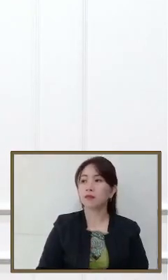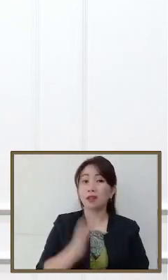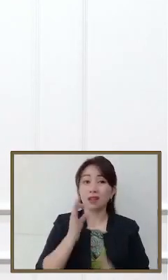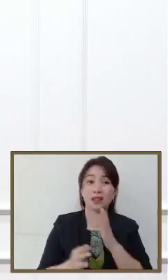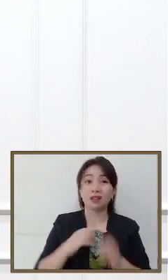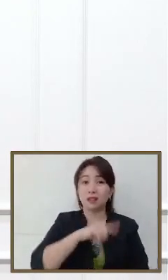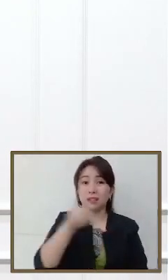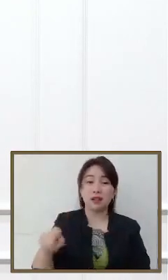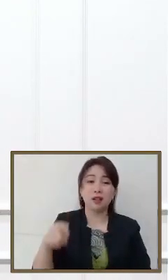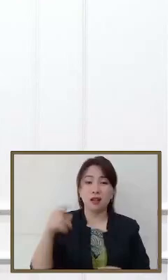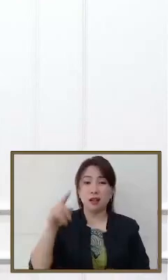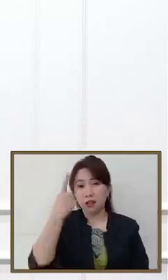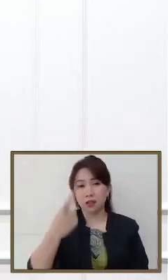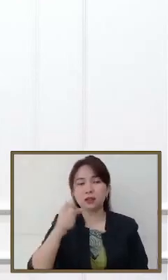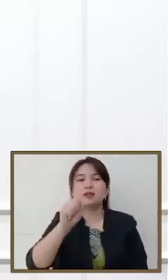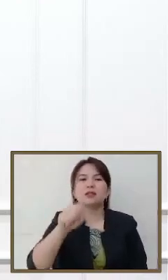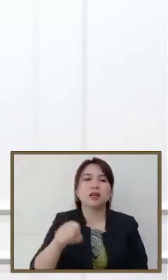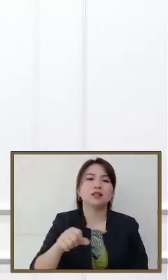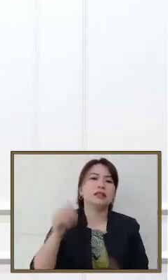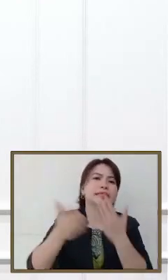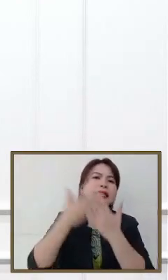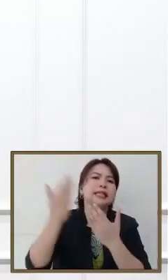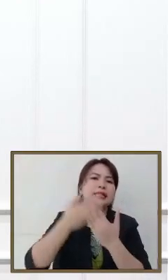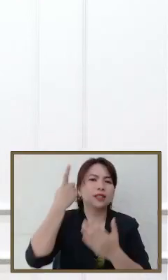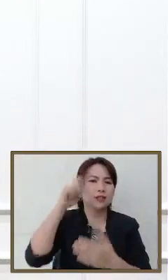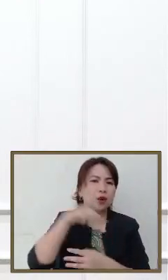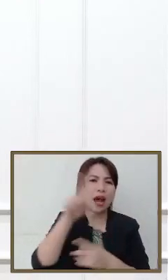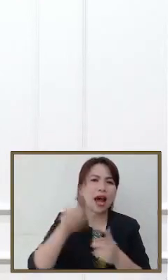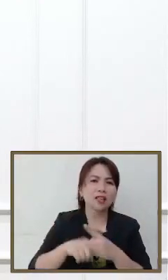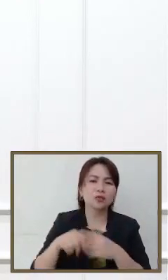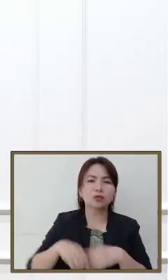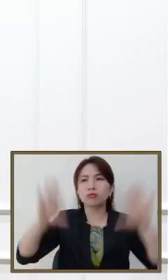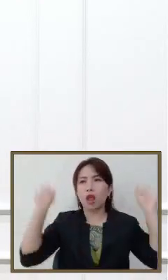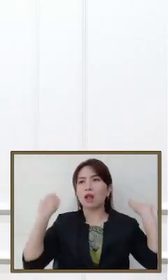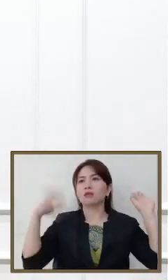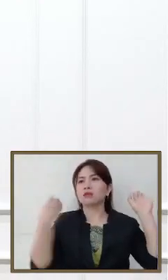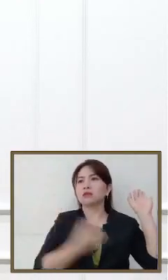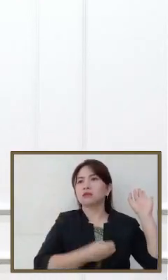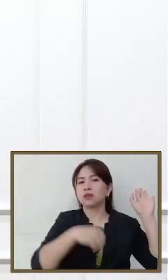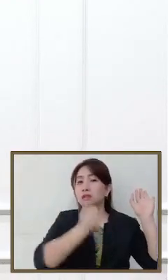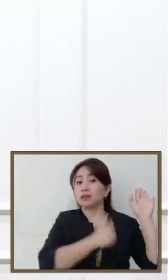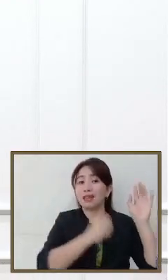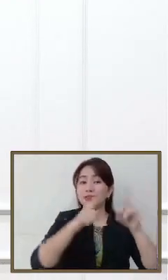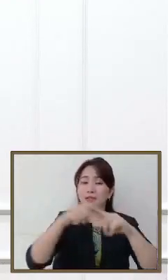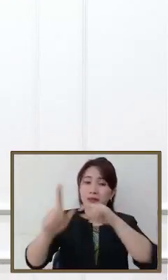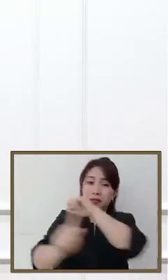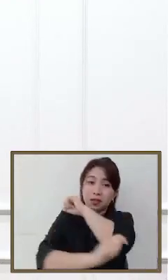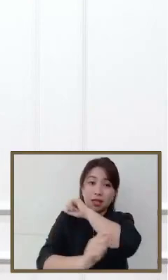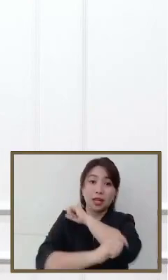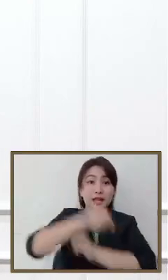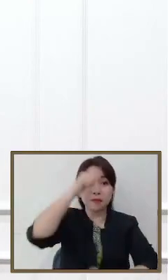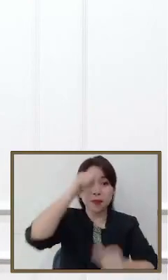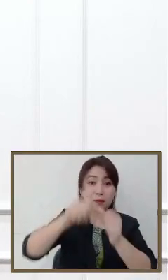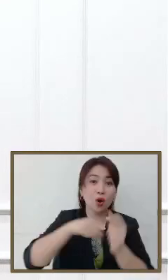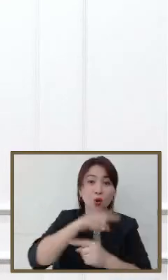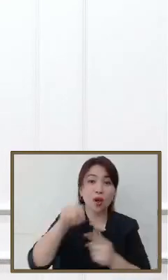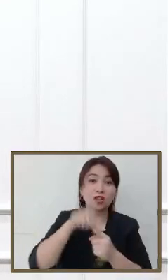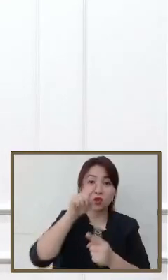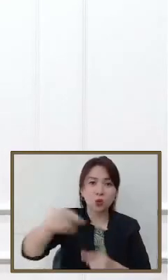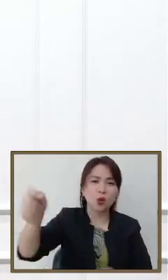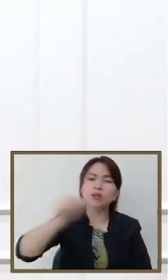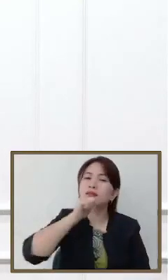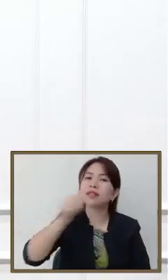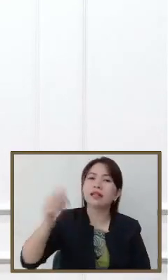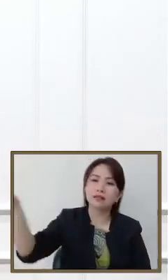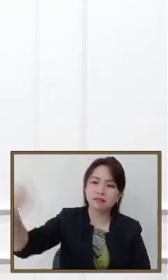mga kapatid anoang temptation mabilis tayong ibibigay aminin natin aminin natin yung hindi pa tayo nakakarating sa church ang bilis nating